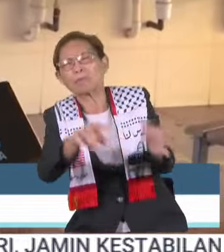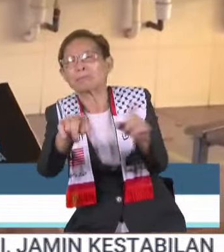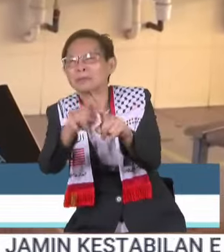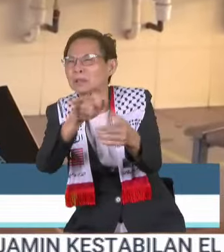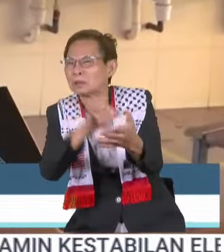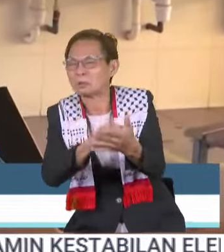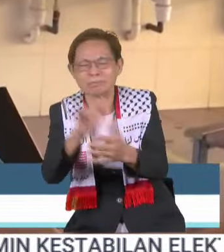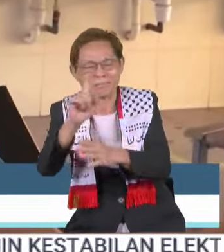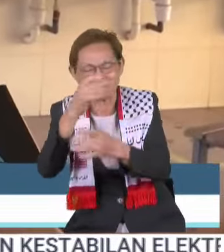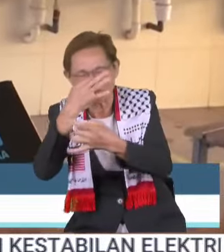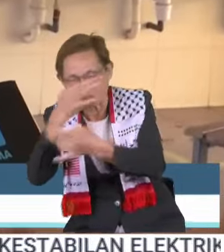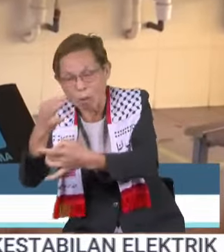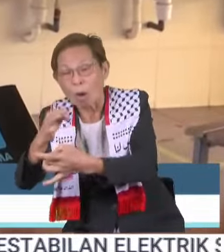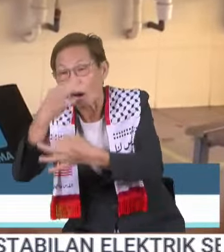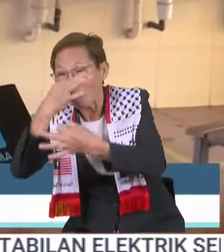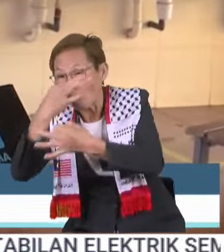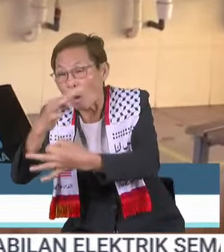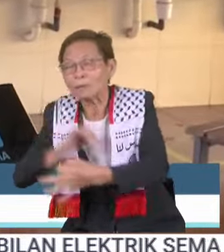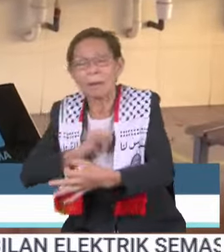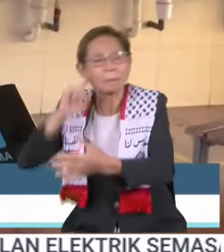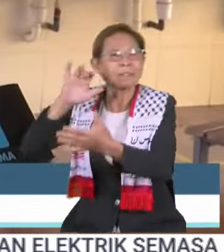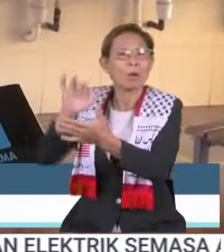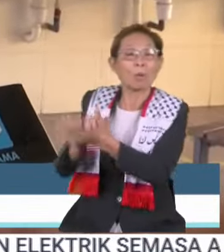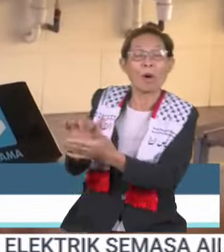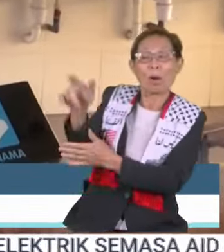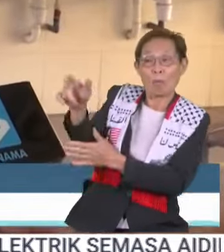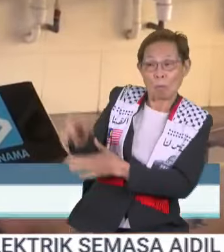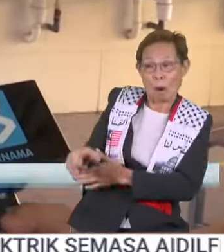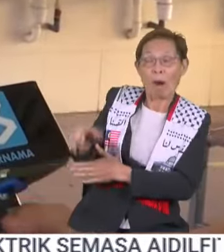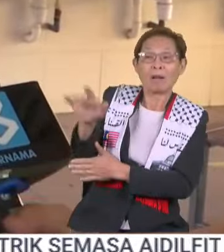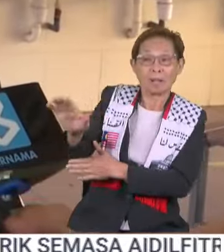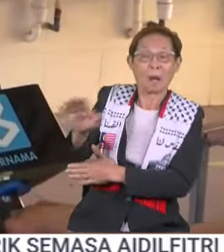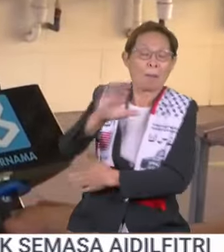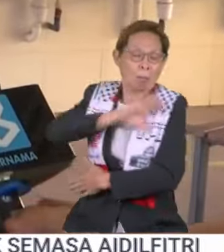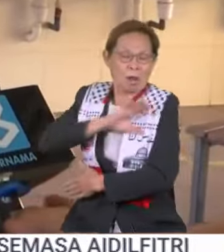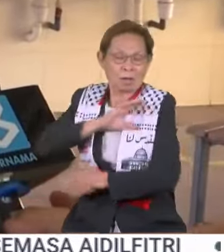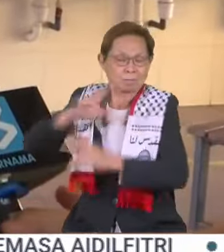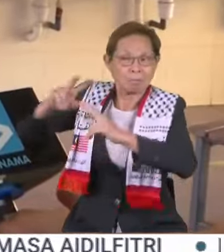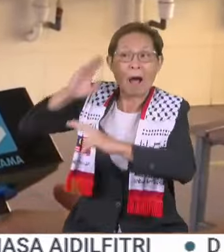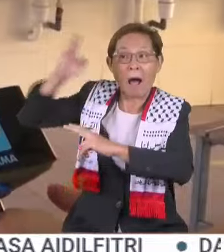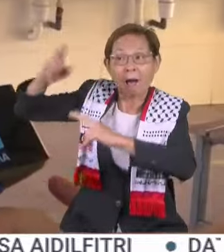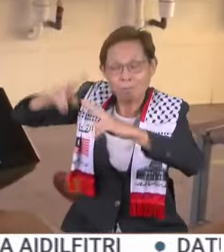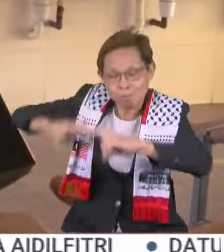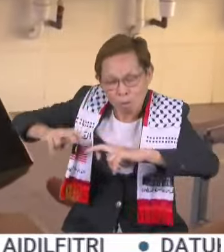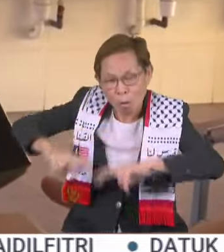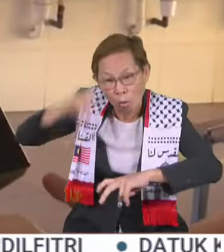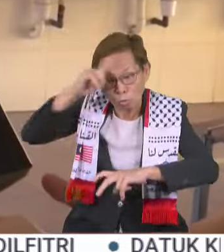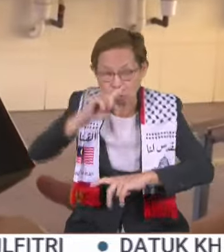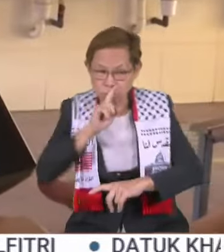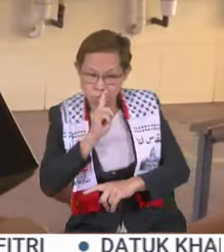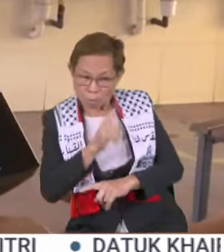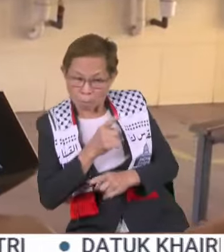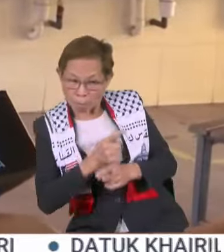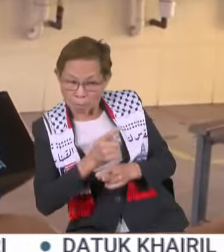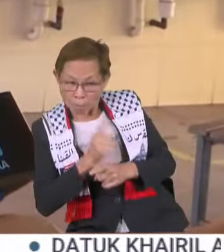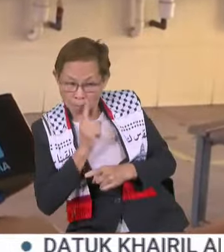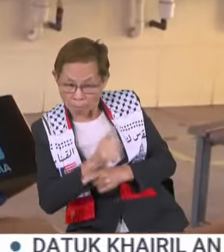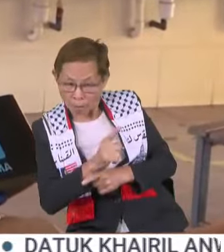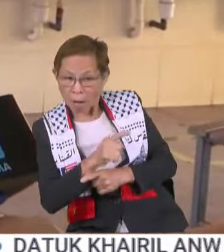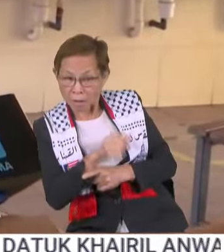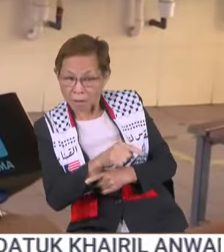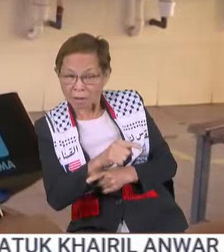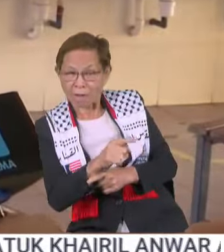itu. Dan saya percaya bahawa pihak polis juga akanlah menjalankan siasatan mereka untuklah pastikan bahawa